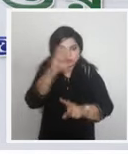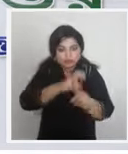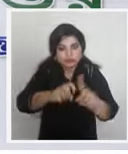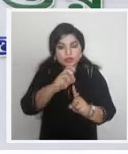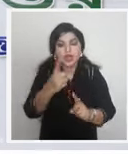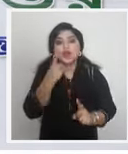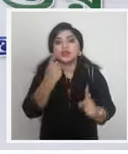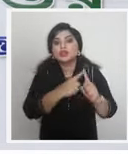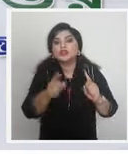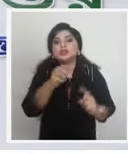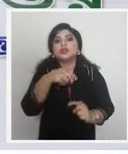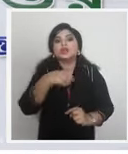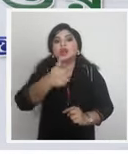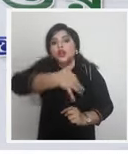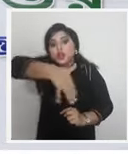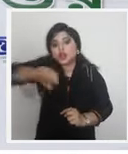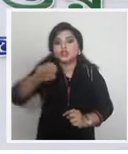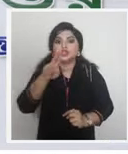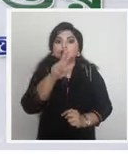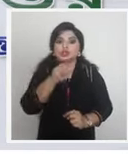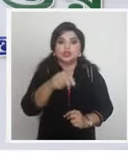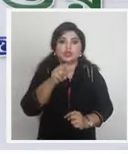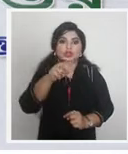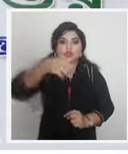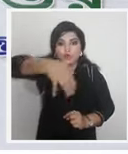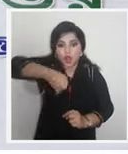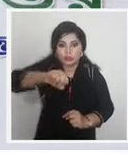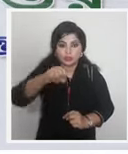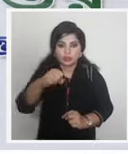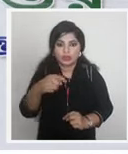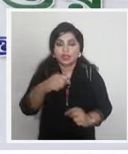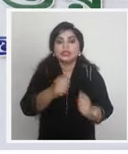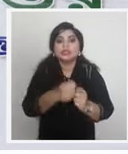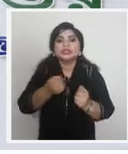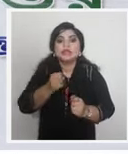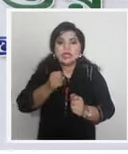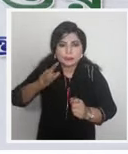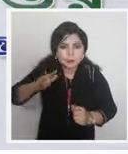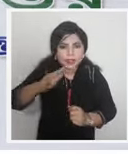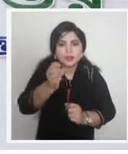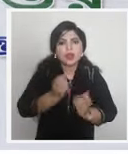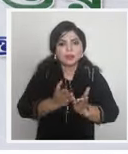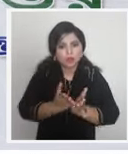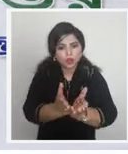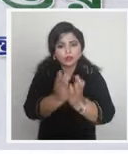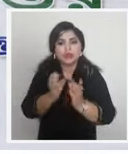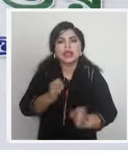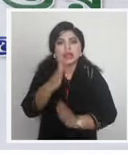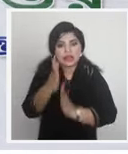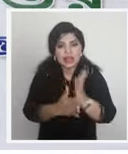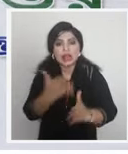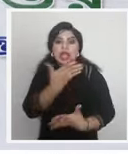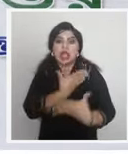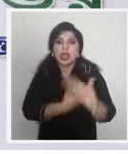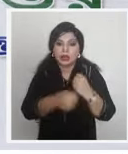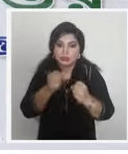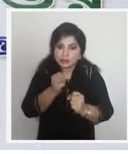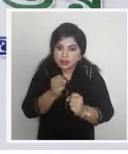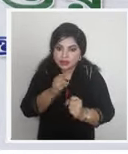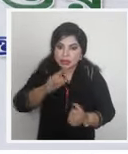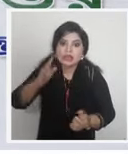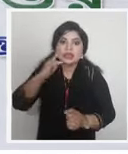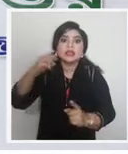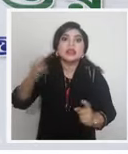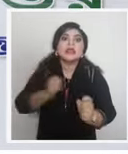সমুদ্রবন্দরে 140 জন। গত 24 ঘন্টায় মোট স্ক্রিনিং হয়েছে 990 জন এবং এ পর্যন্ত 3টি আন্তর্জাতিক